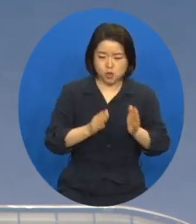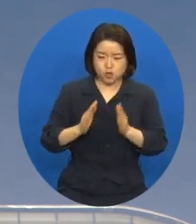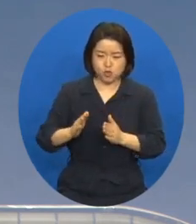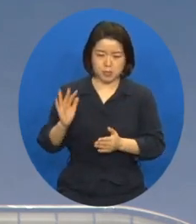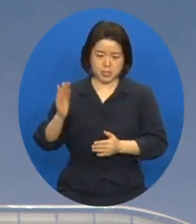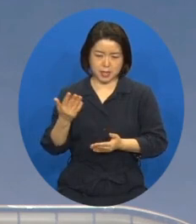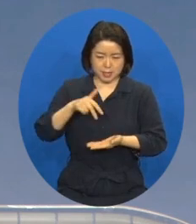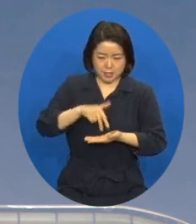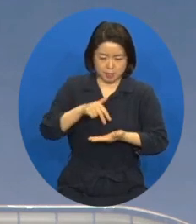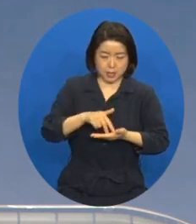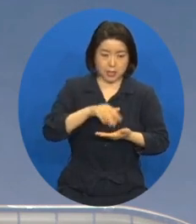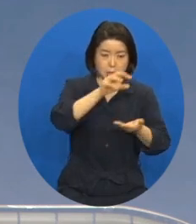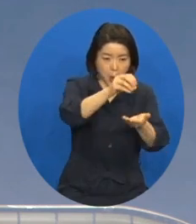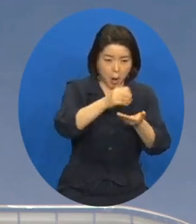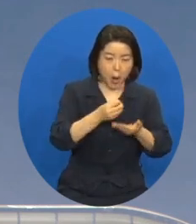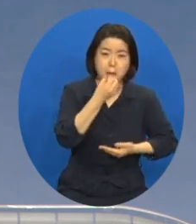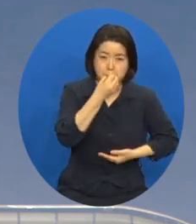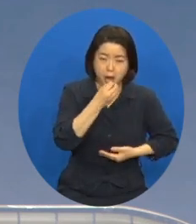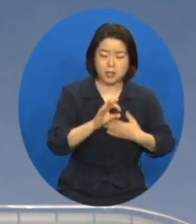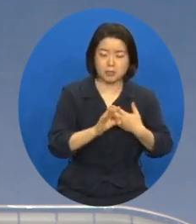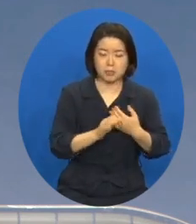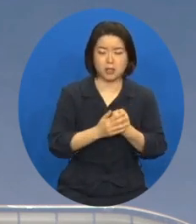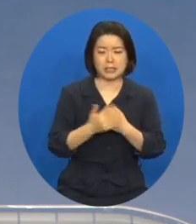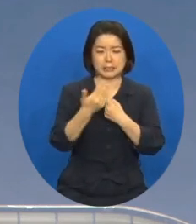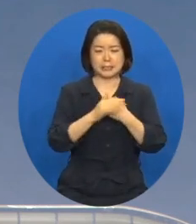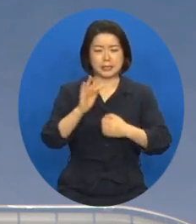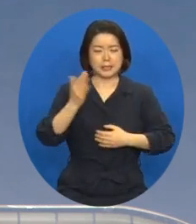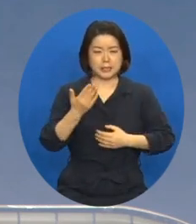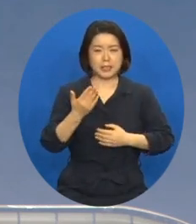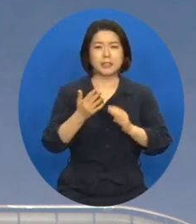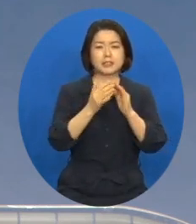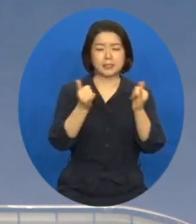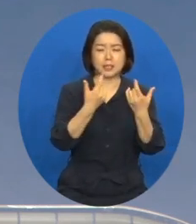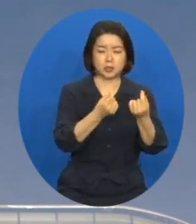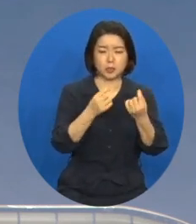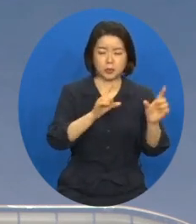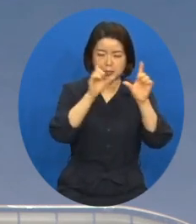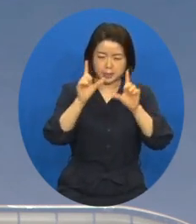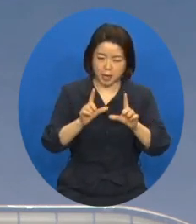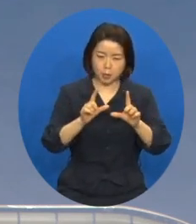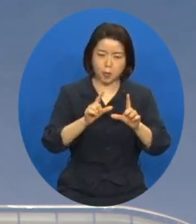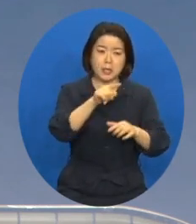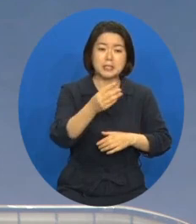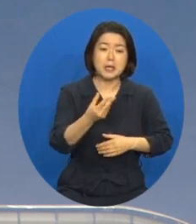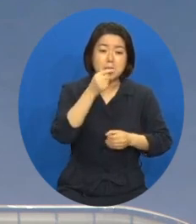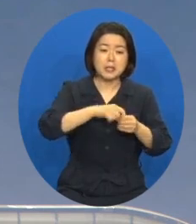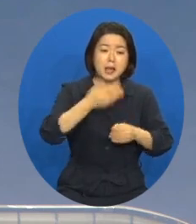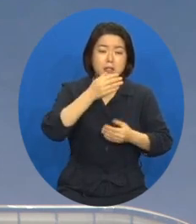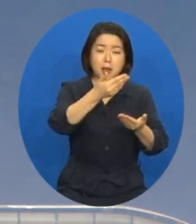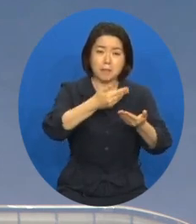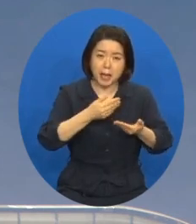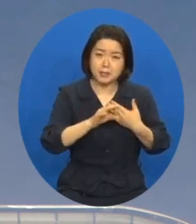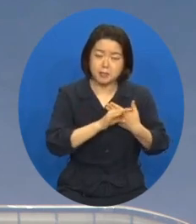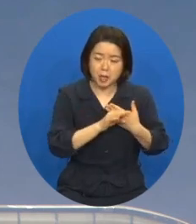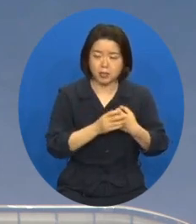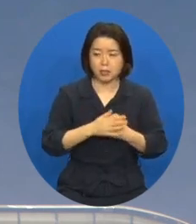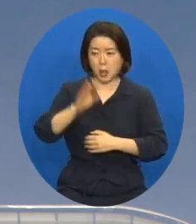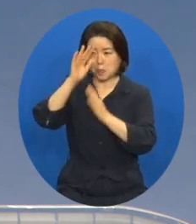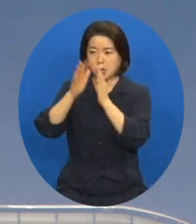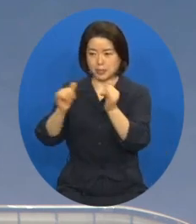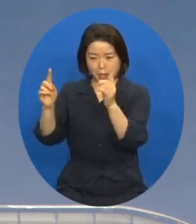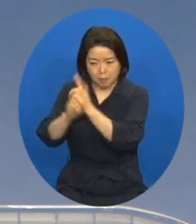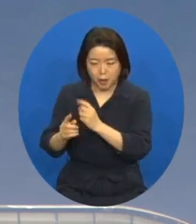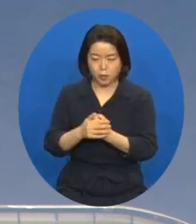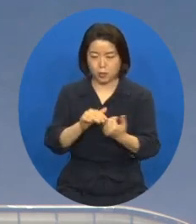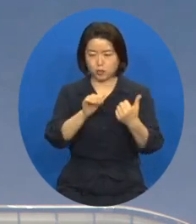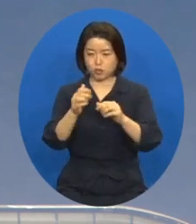성찬을 받으면, 은혜 받은 자답게 살면서 성찬을 받으면, 그러면 병든 자도 낫고